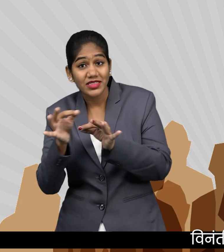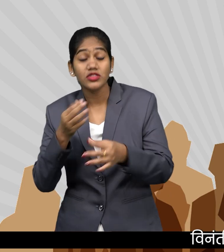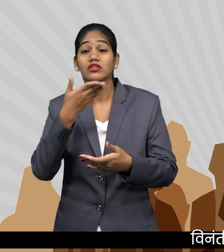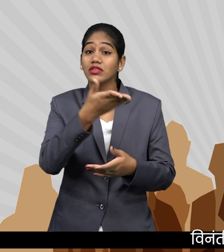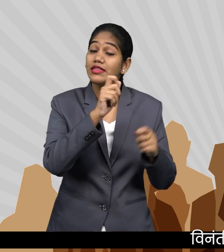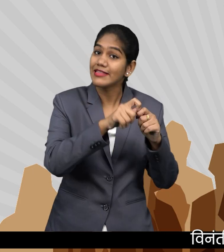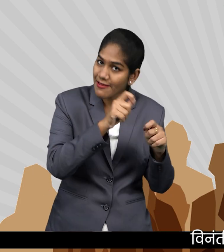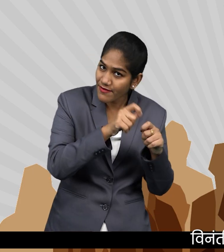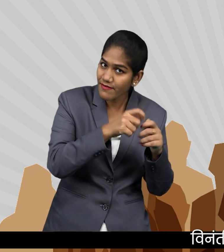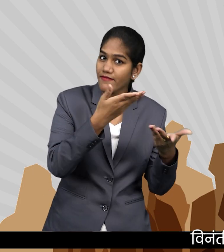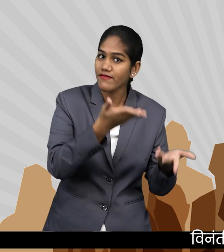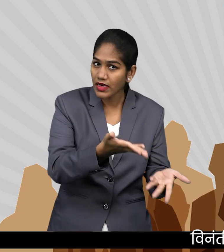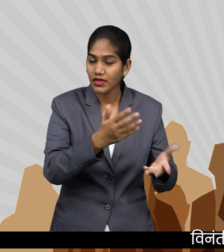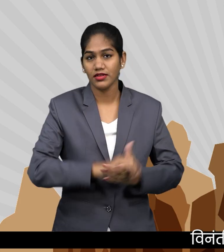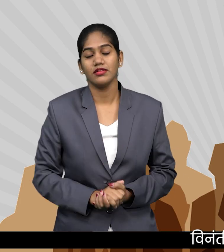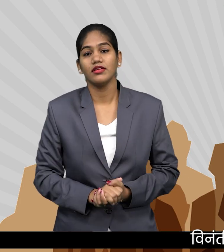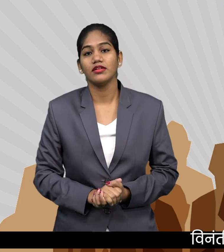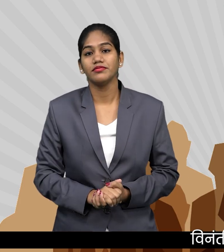विनंतीनुसार माहिती पुरवणे